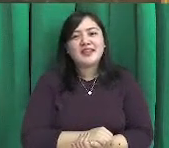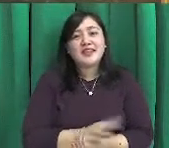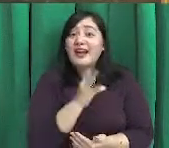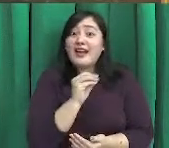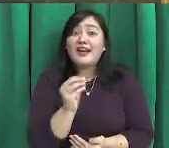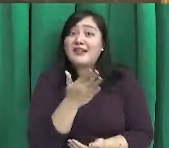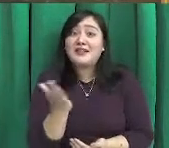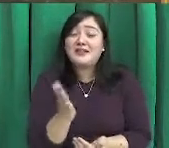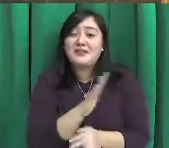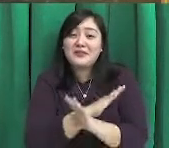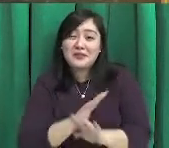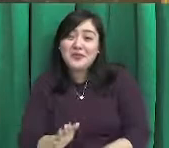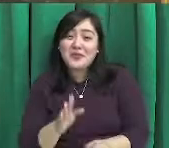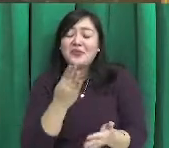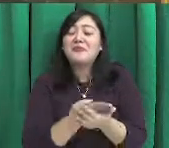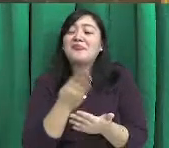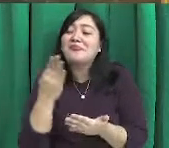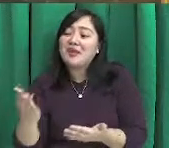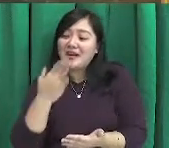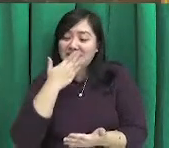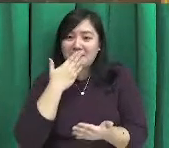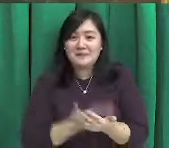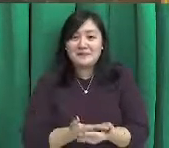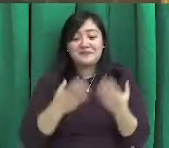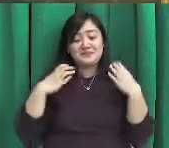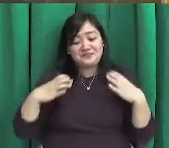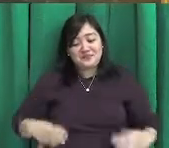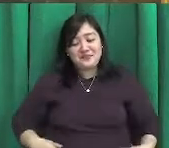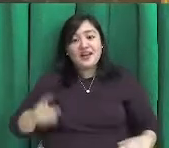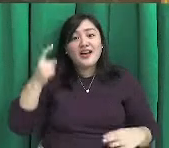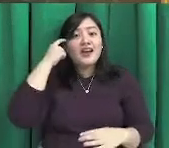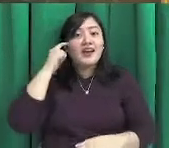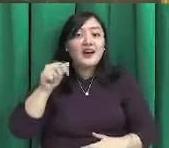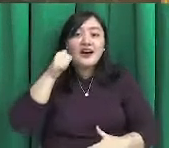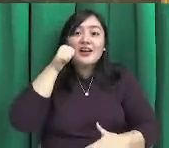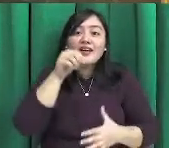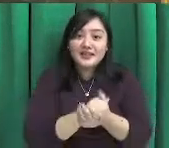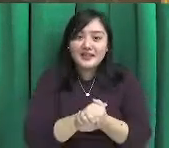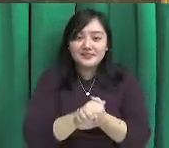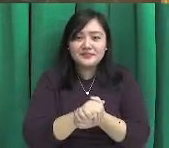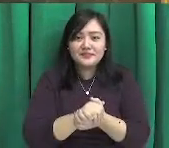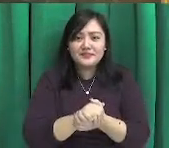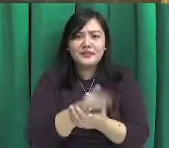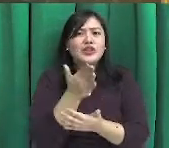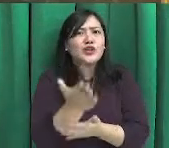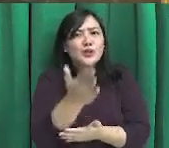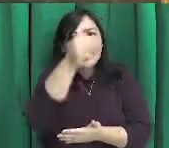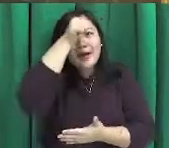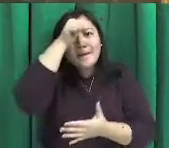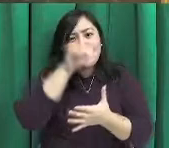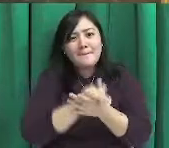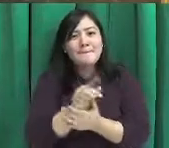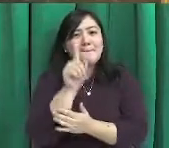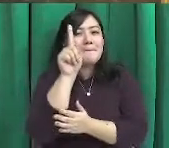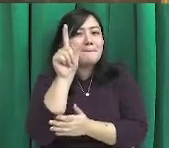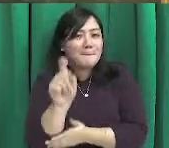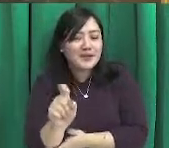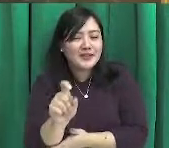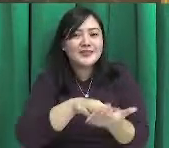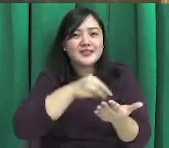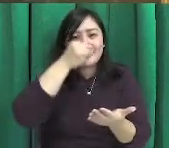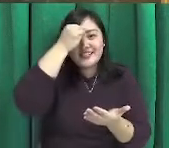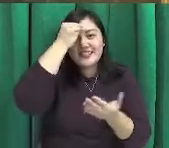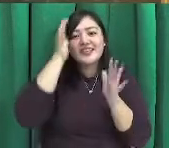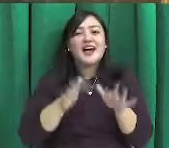marunong. You know, mga lalaki, aralin din natin minsan kung paano aayusin yung damit ng